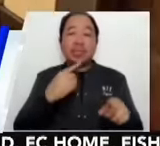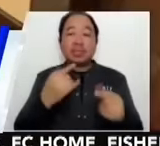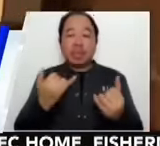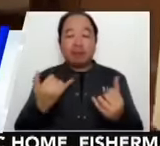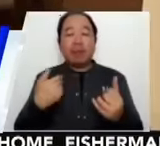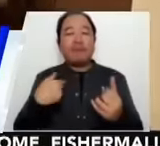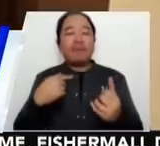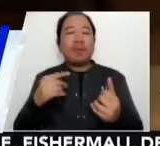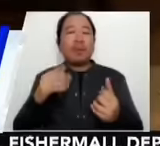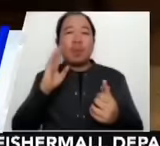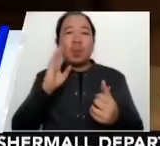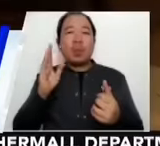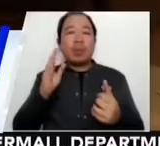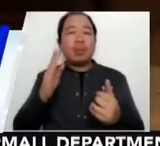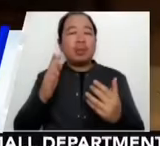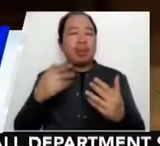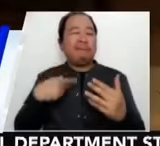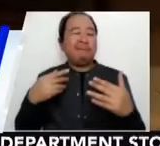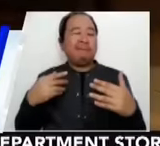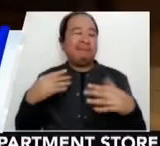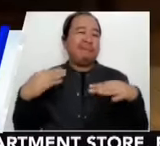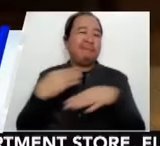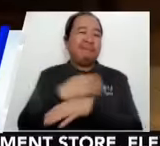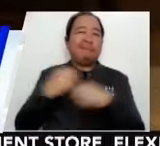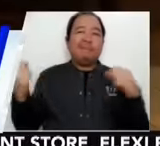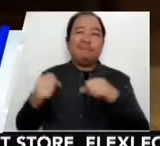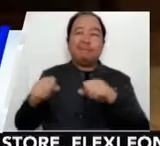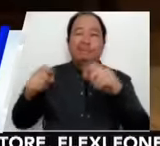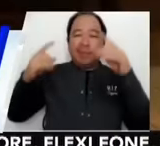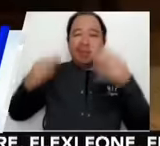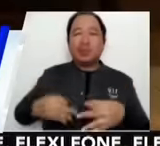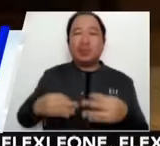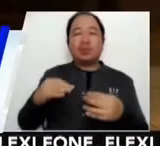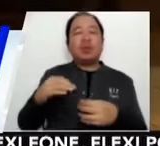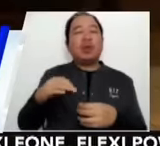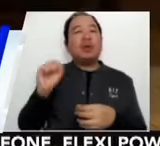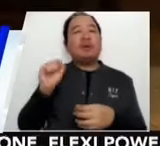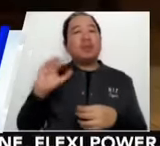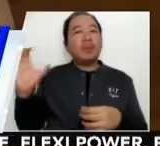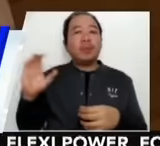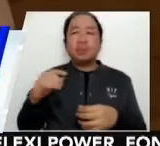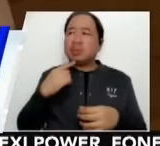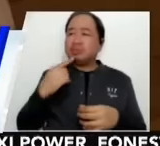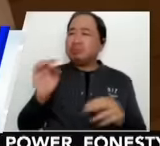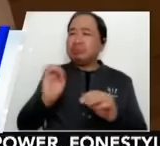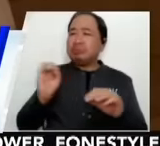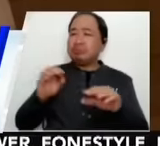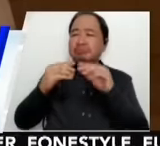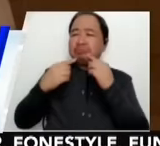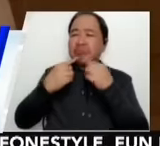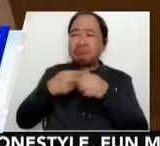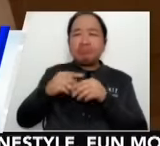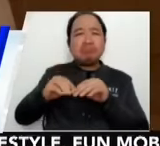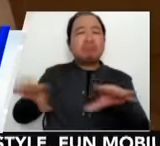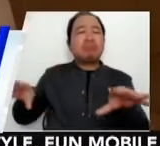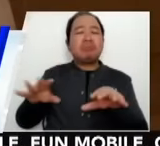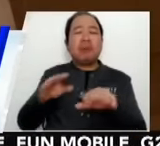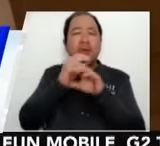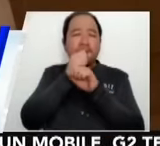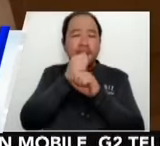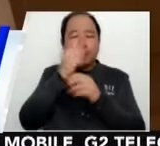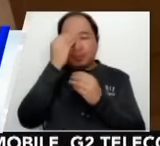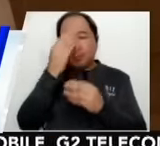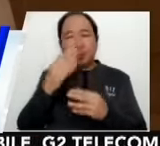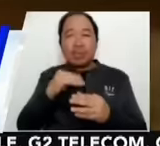ng korte. Git niya, wala siyang nililik na confidential na impormasyon. Hindi anya confidential at